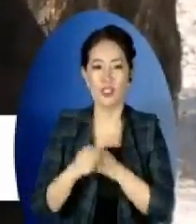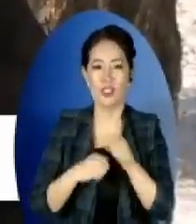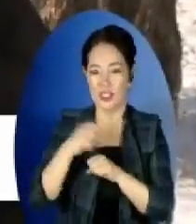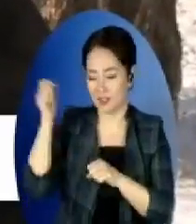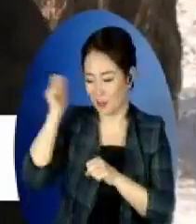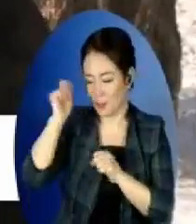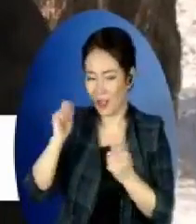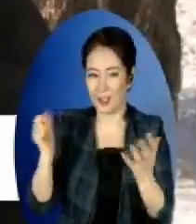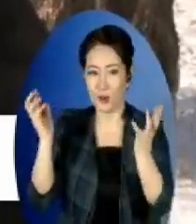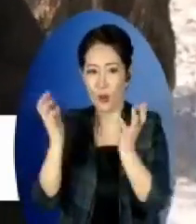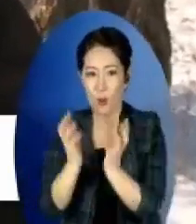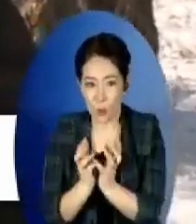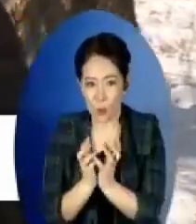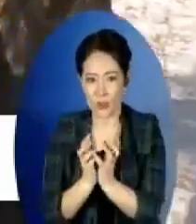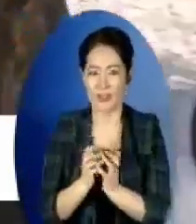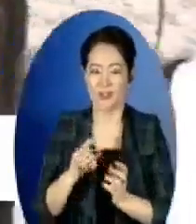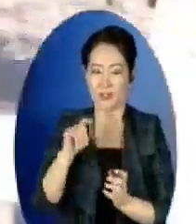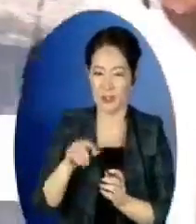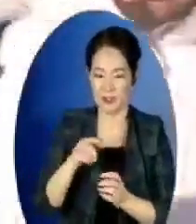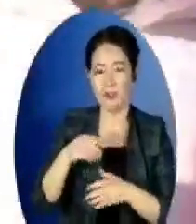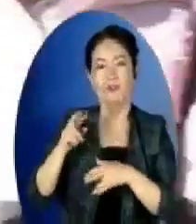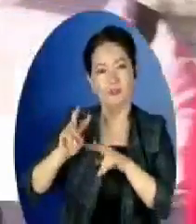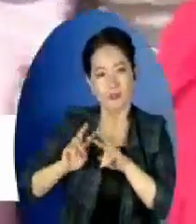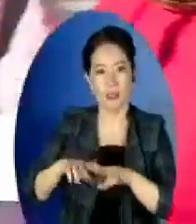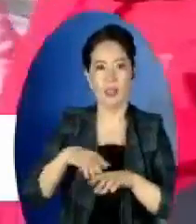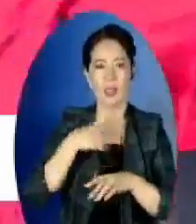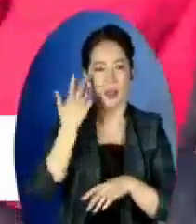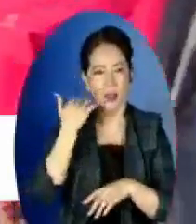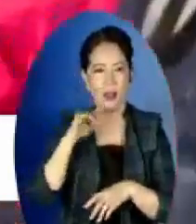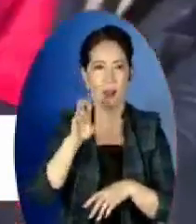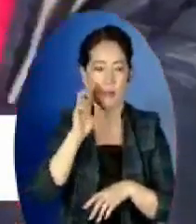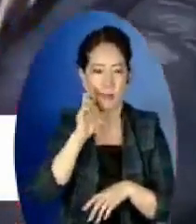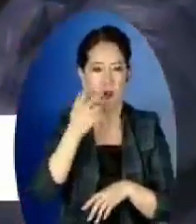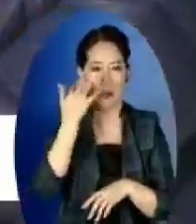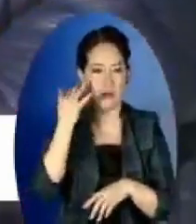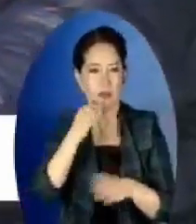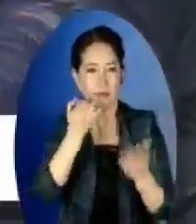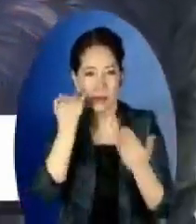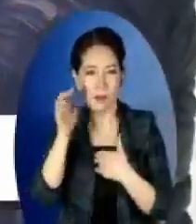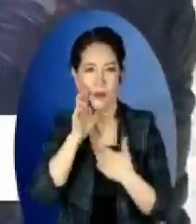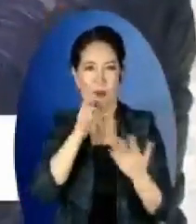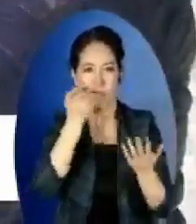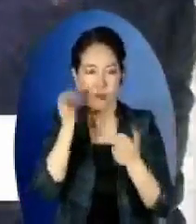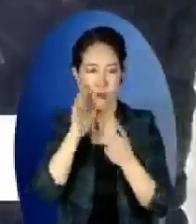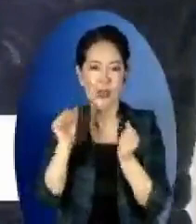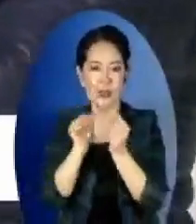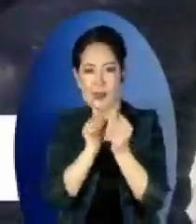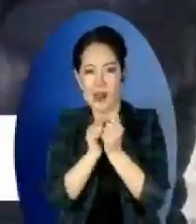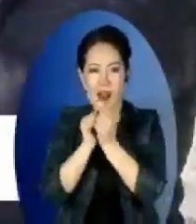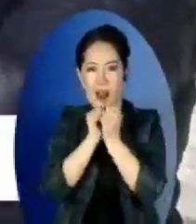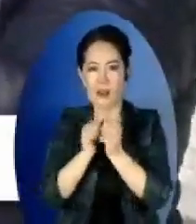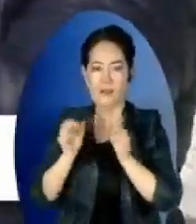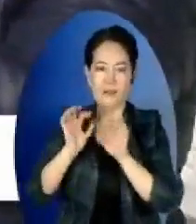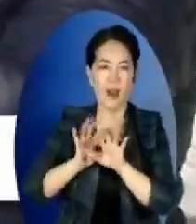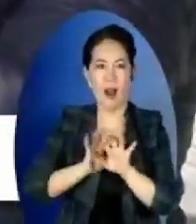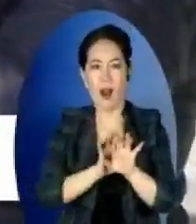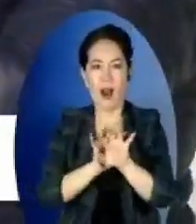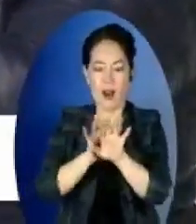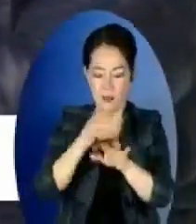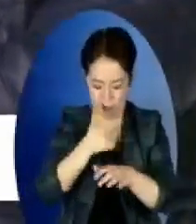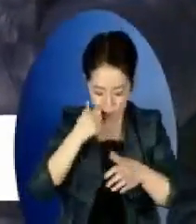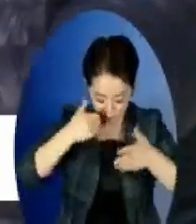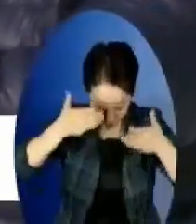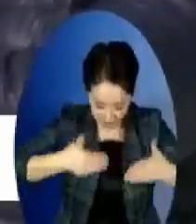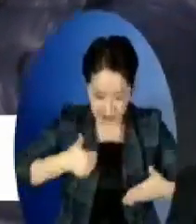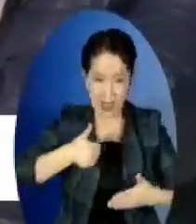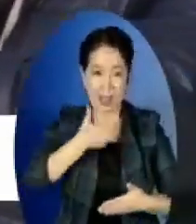хийсэн. Тэрнээс хойш үргэлж ингэж хагассан болгон анх хамт олноороо найз нөхдөөрөө дандаа өөрсдийнхөө эрүүл мэнд сайн сайхан мэдлээ